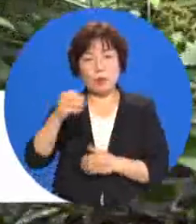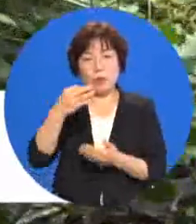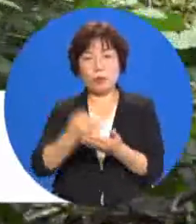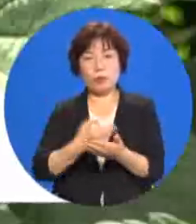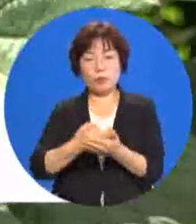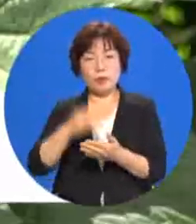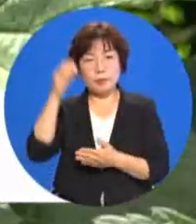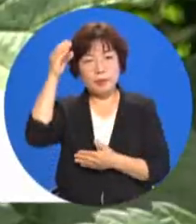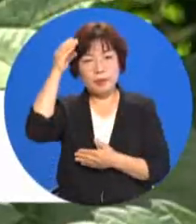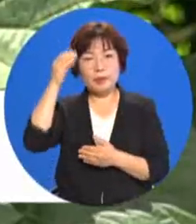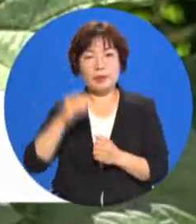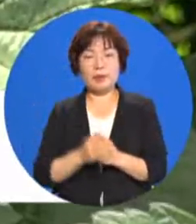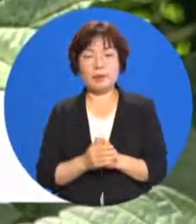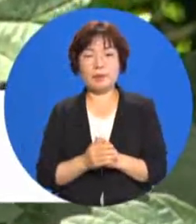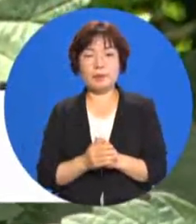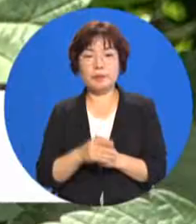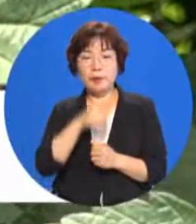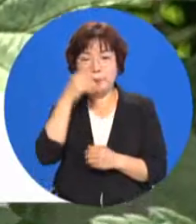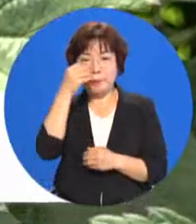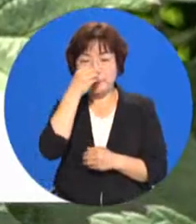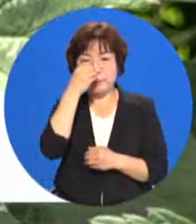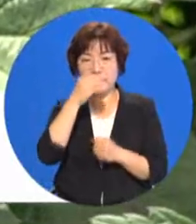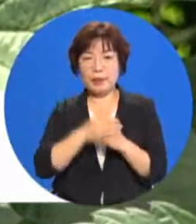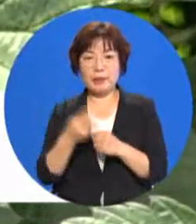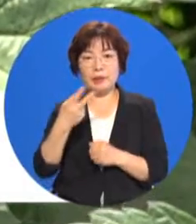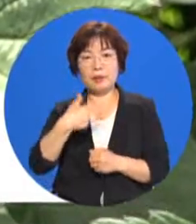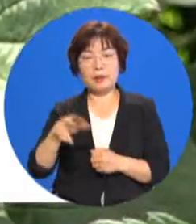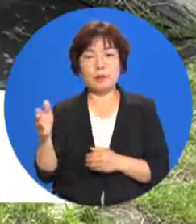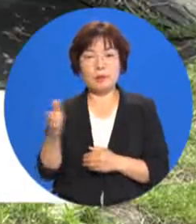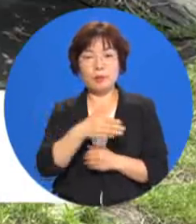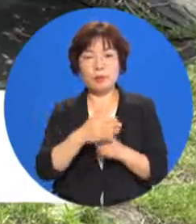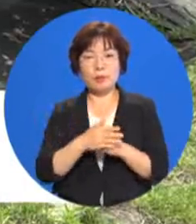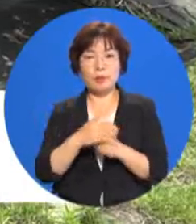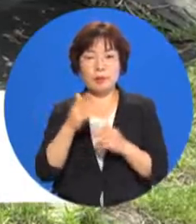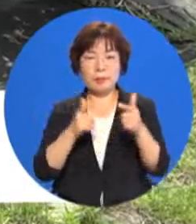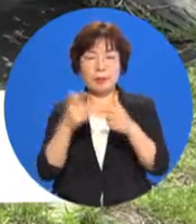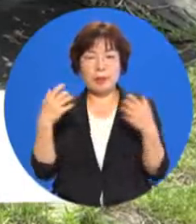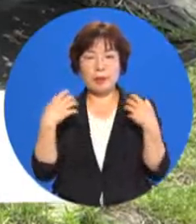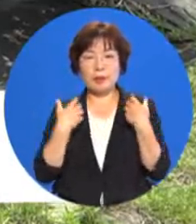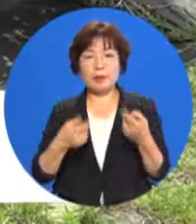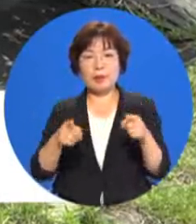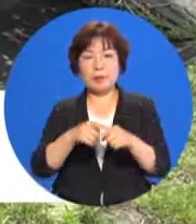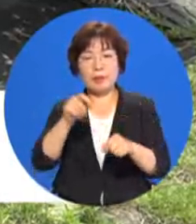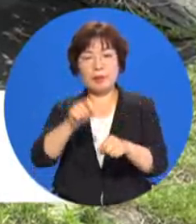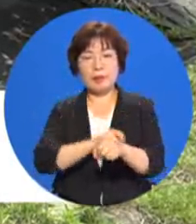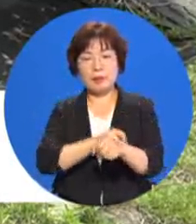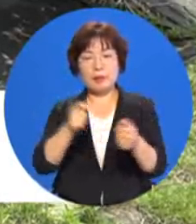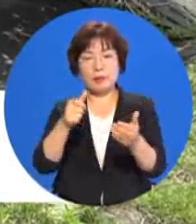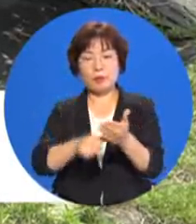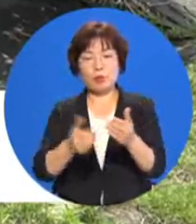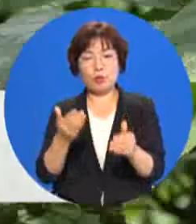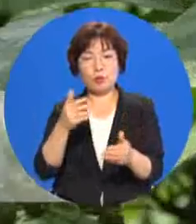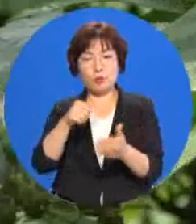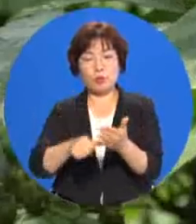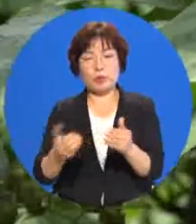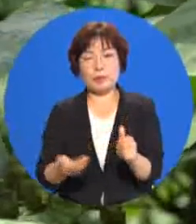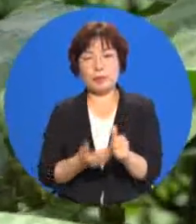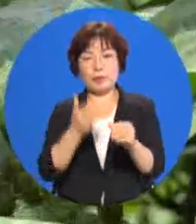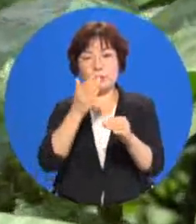창출이 예상됩니다. 백운산 복분자는 지난 2007년부터 산림청과 함께 지역 특화 작물로 육성되고